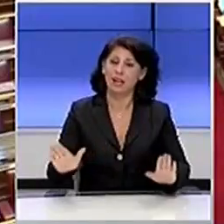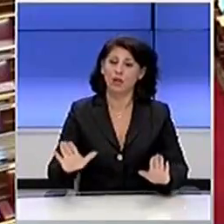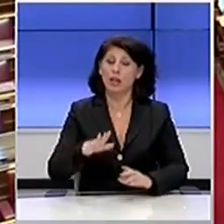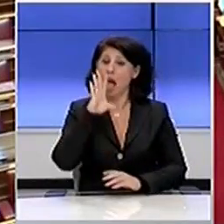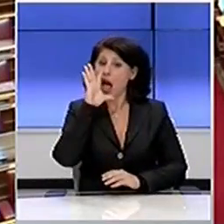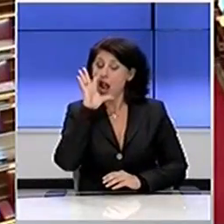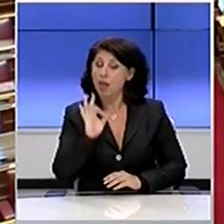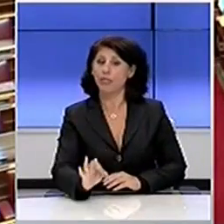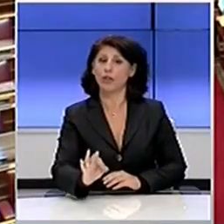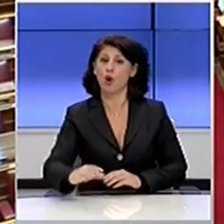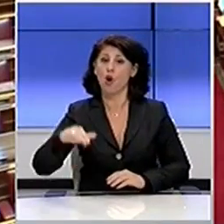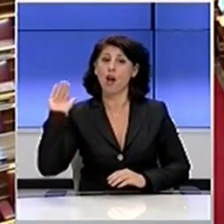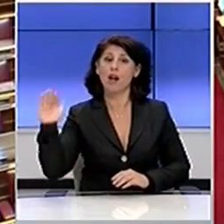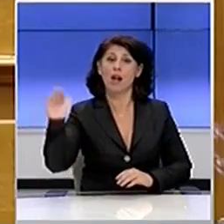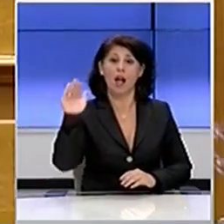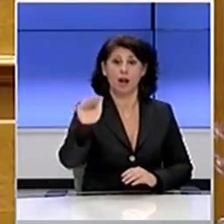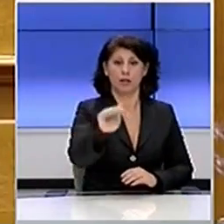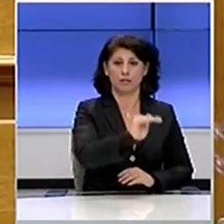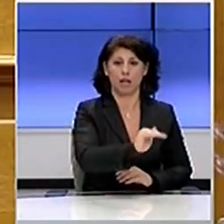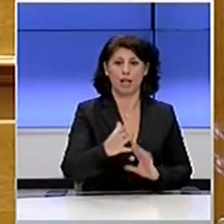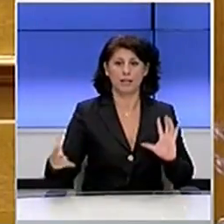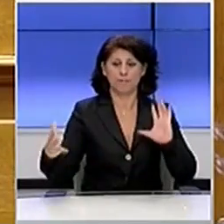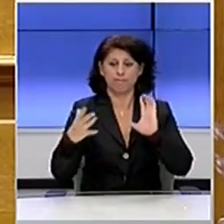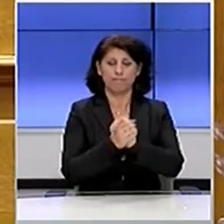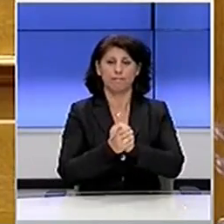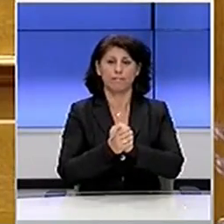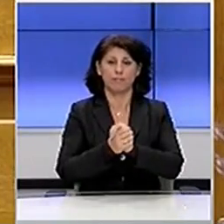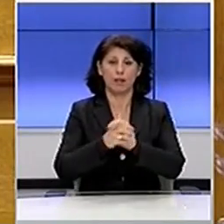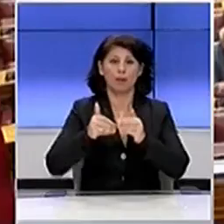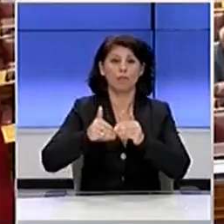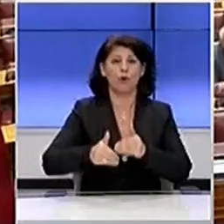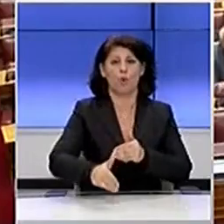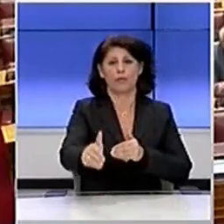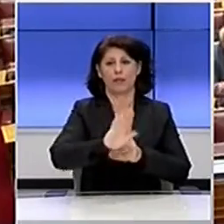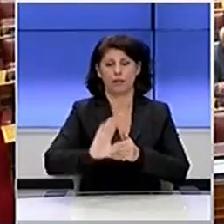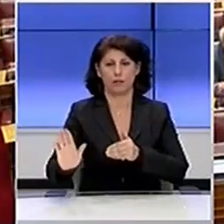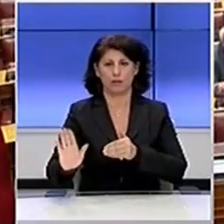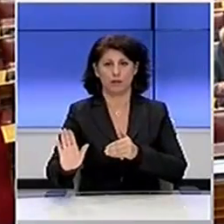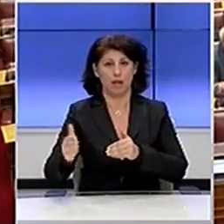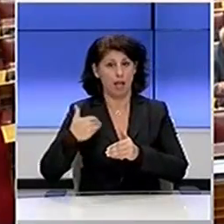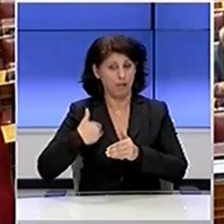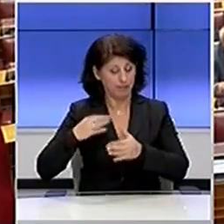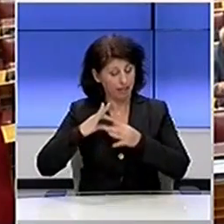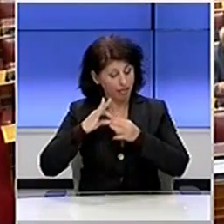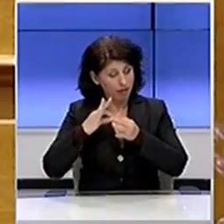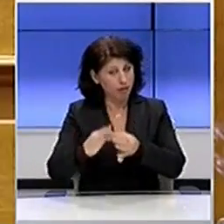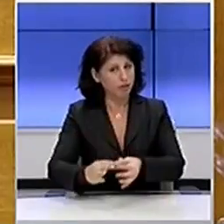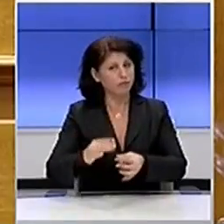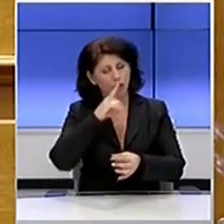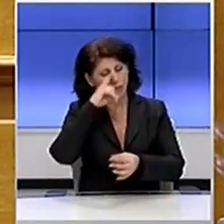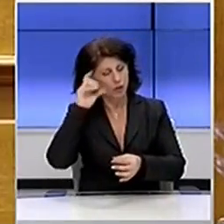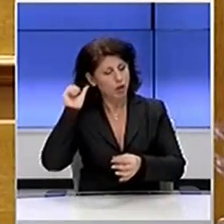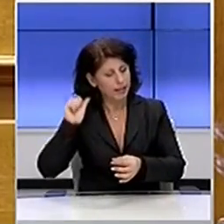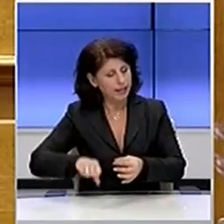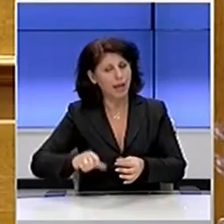ειλικρινές κάλεσμα συσπήρωσης και προοπτικής. Μη σας συνεχίσουμε παρά τις δυσκολίες